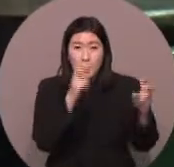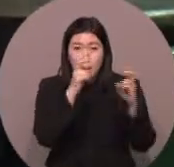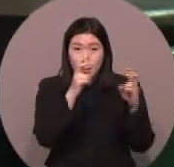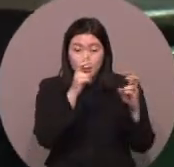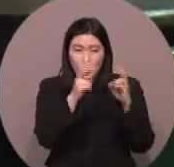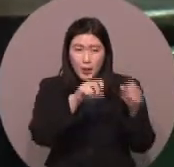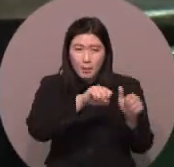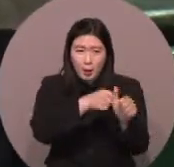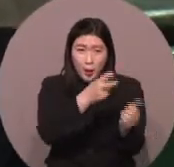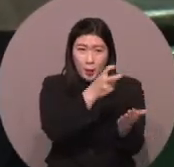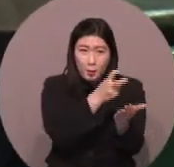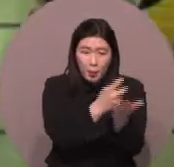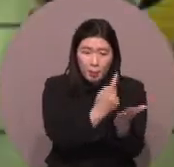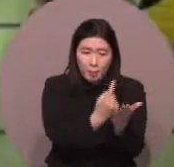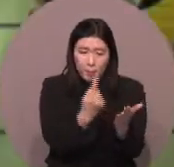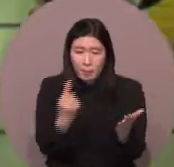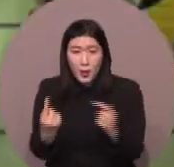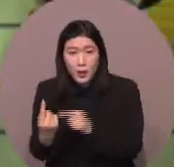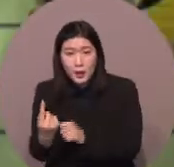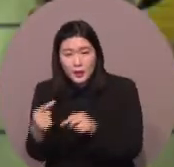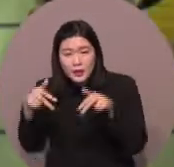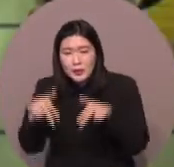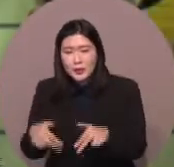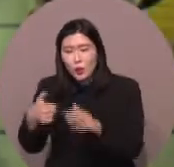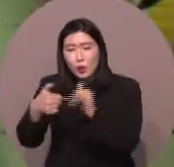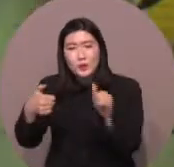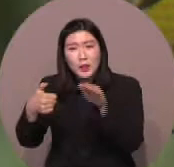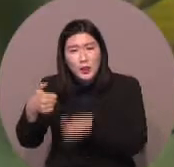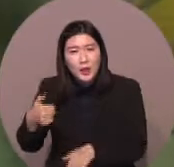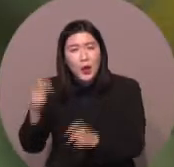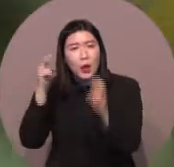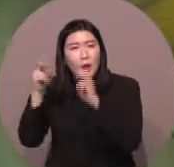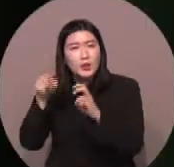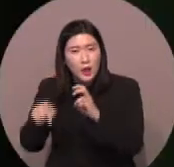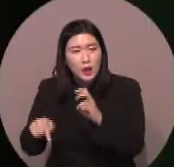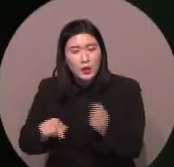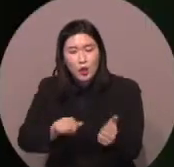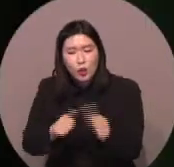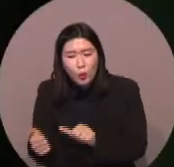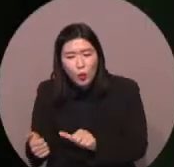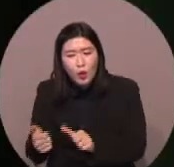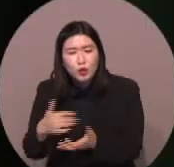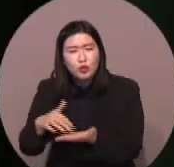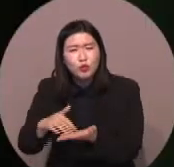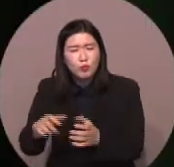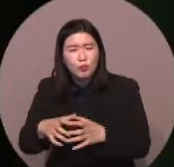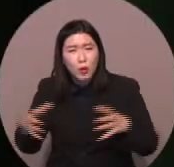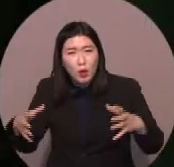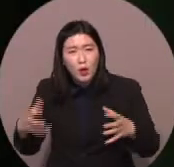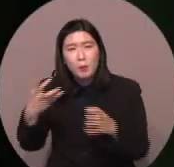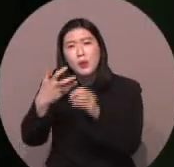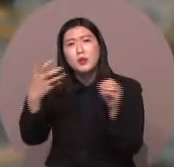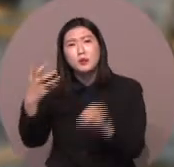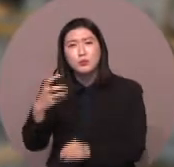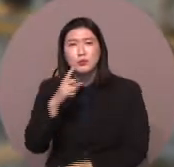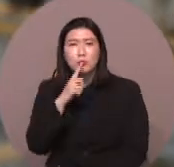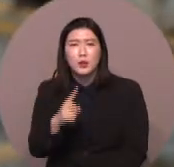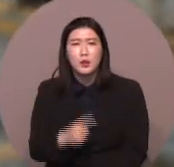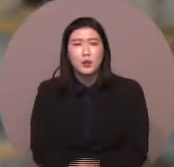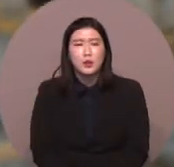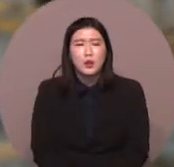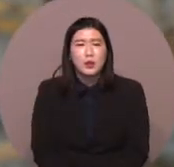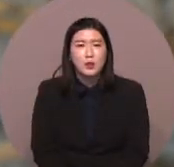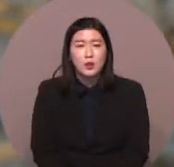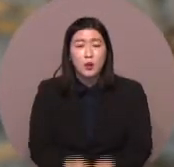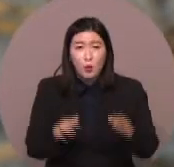중대재해처벌법에서 유예되거나 제외된 50인 미만 사업장에서 사망사고의 80%가 발생했습니다.